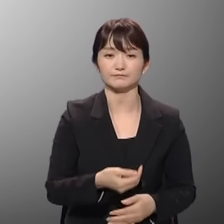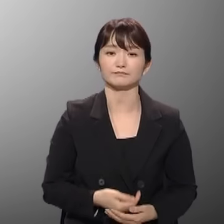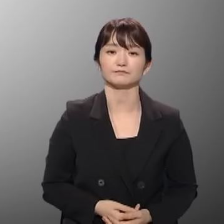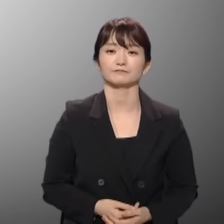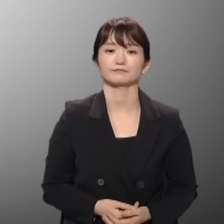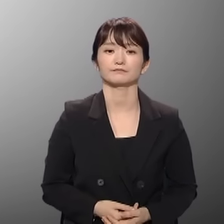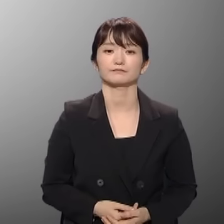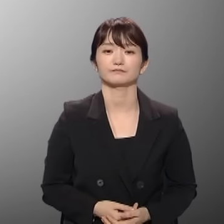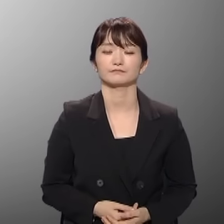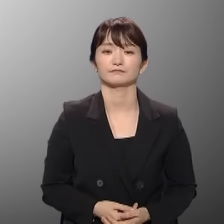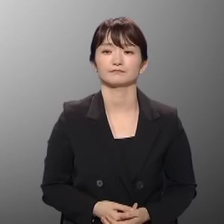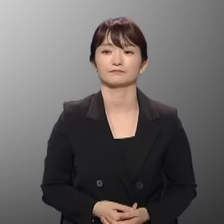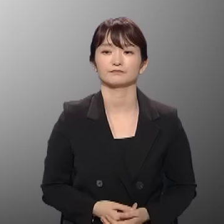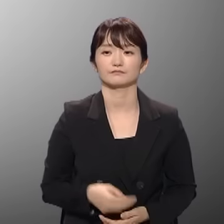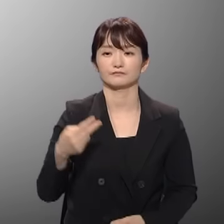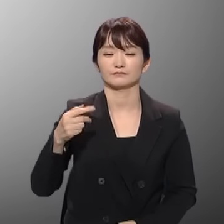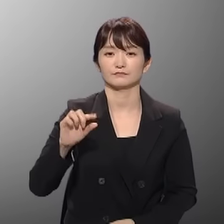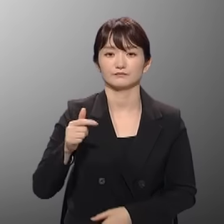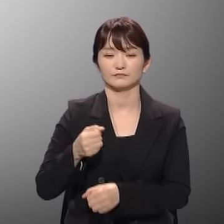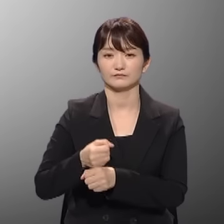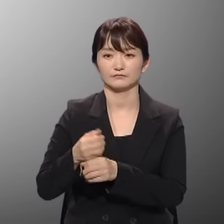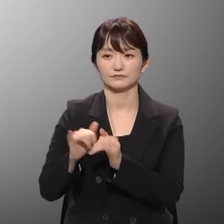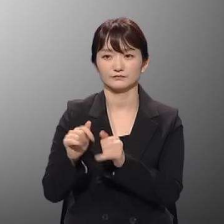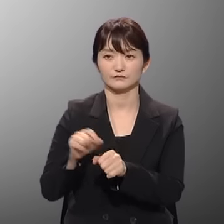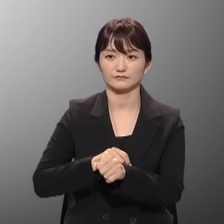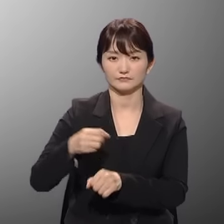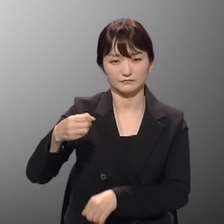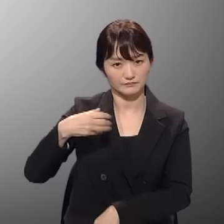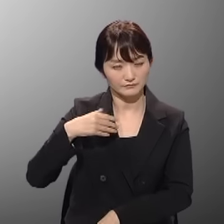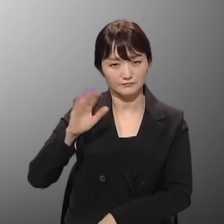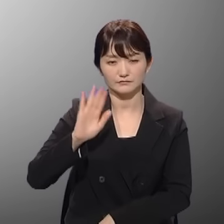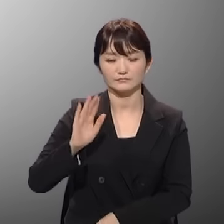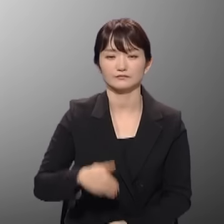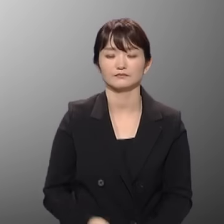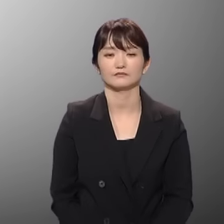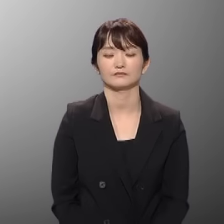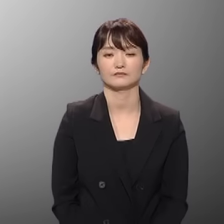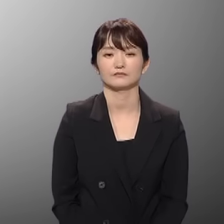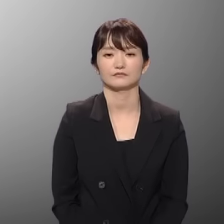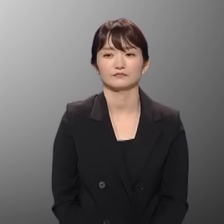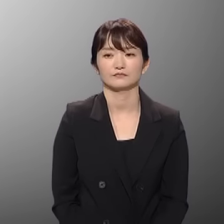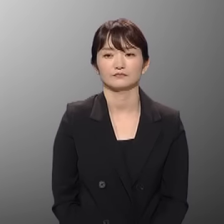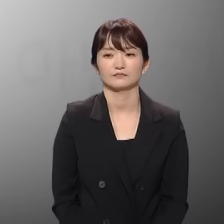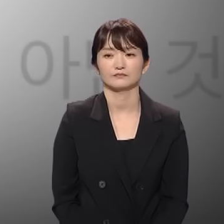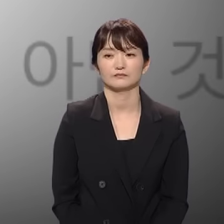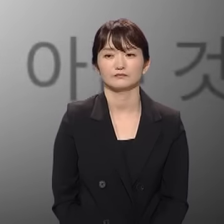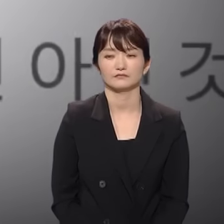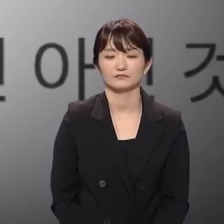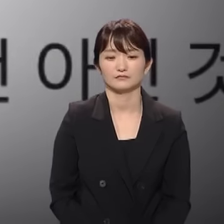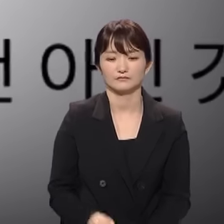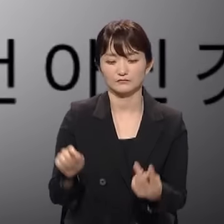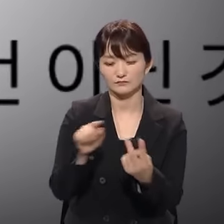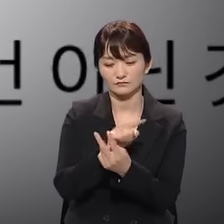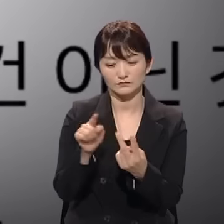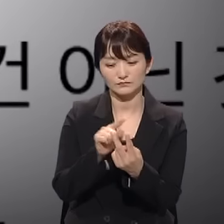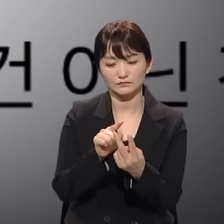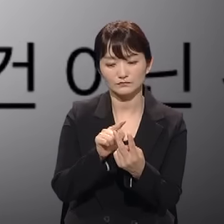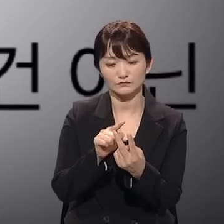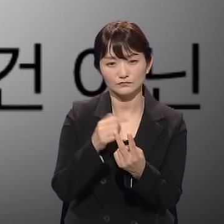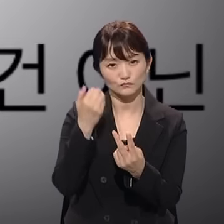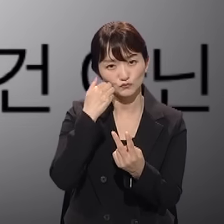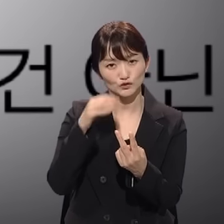얘기를 했습니다. 다만 사건 현장 제작진은 따로 특별한 얘기를 하지는 않았습니다. 근데 앞서 뭐 어느 쪽이 먼저 유혹을 했는지 이런 게 뭐가 문제가